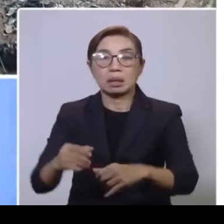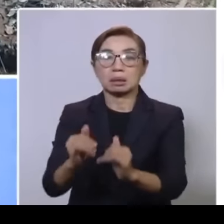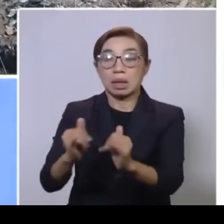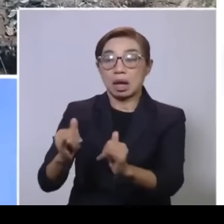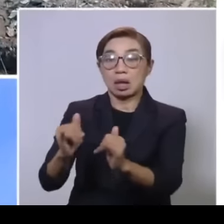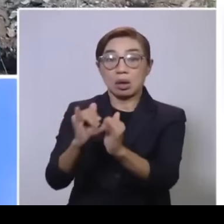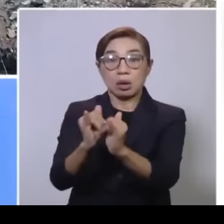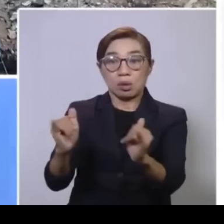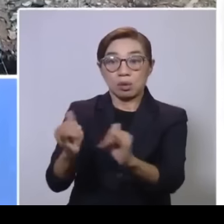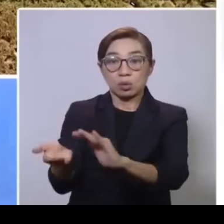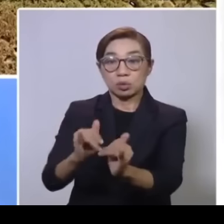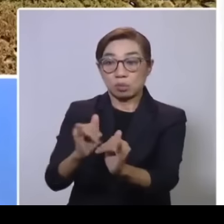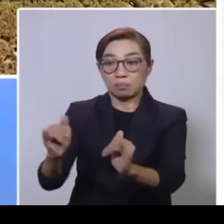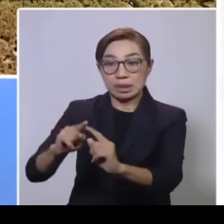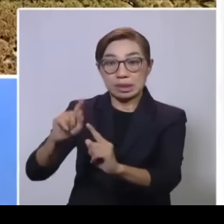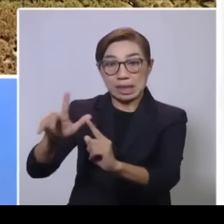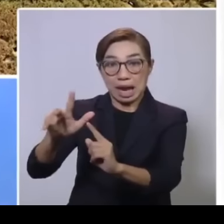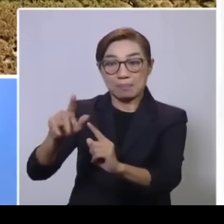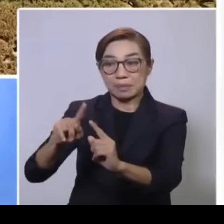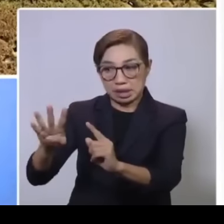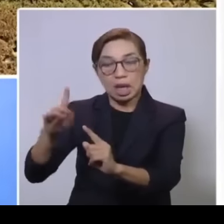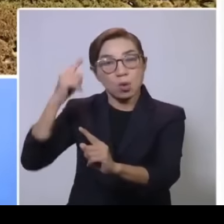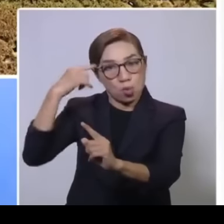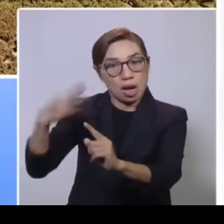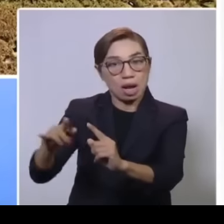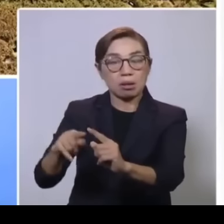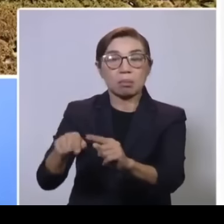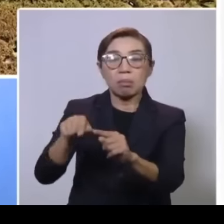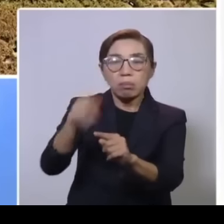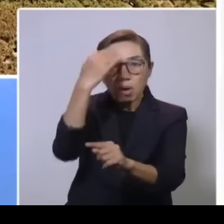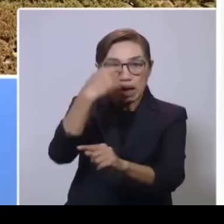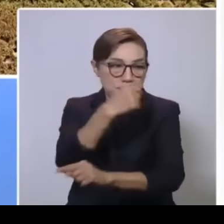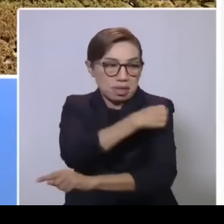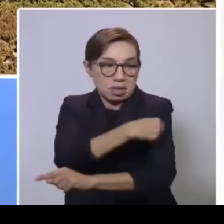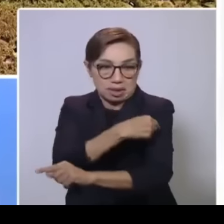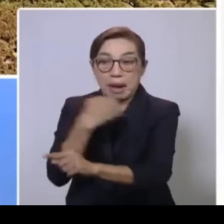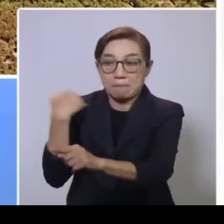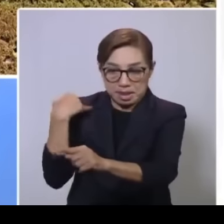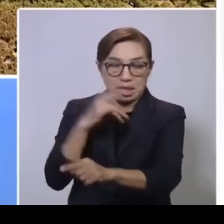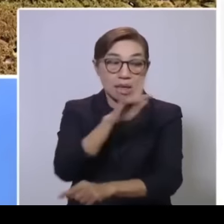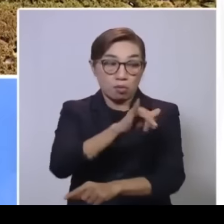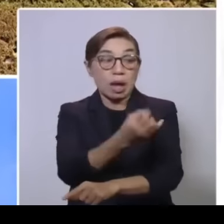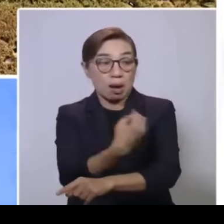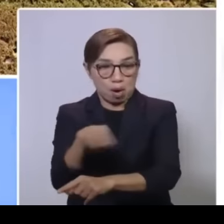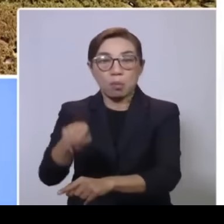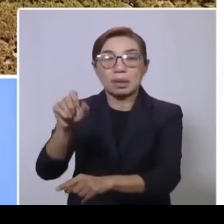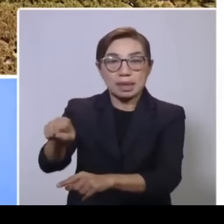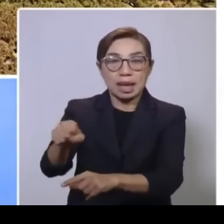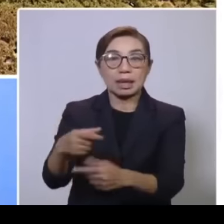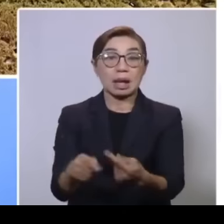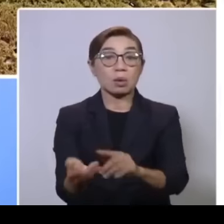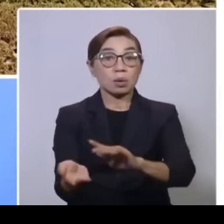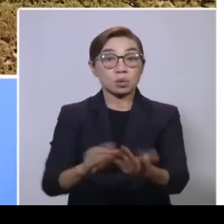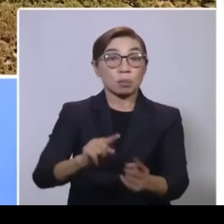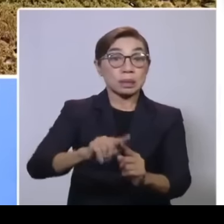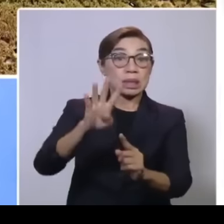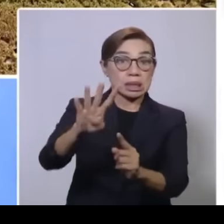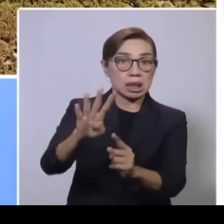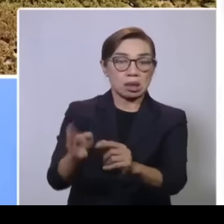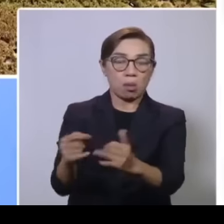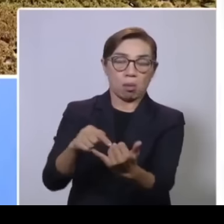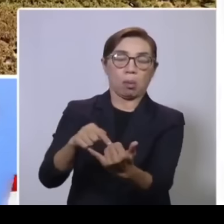ได้ว่าเป็นใครเพราะมีรอยสักครับอันนี้ญาติก็ยืนยันนะครับแต่ศพที่4เนี่ยที่กำลังพิสูจน์อยู่ดูสภาพศ